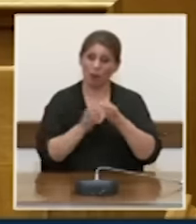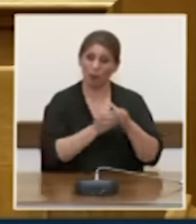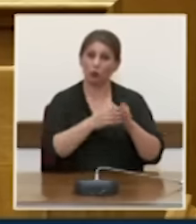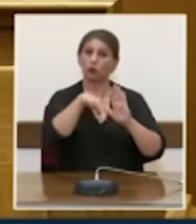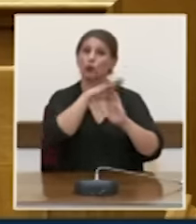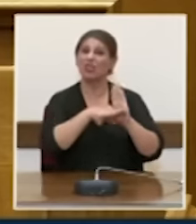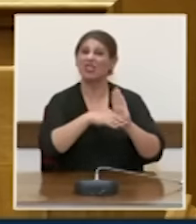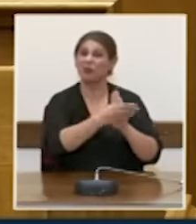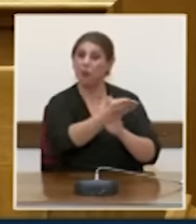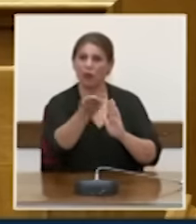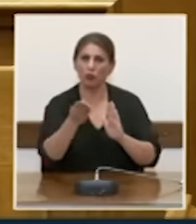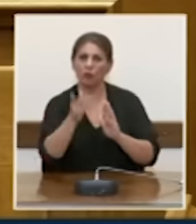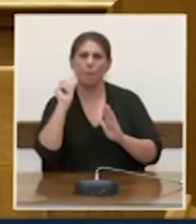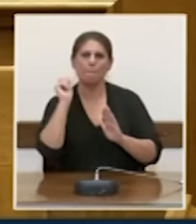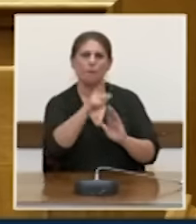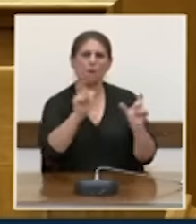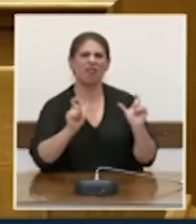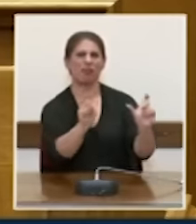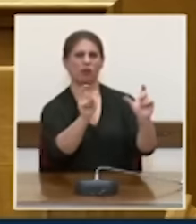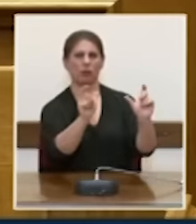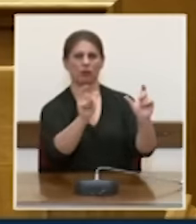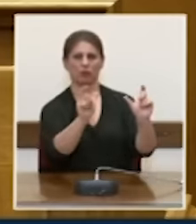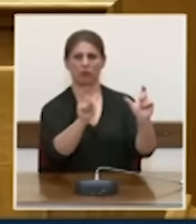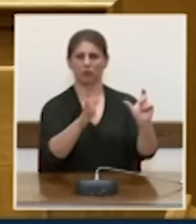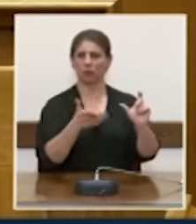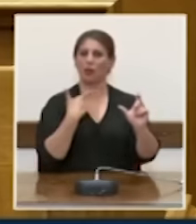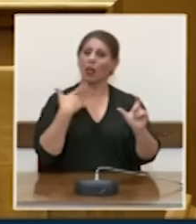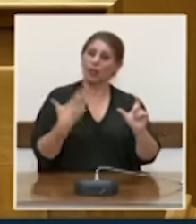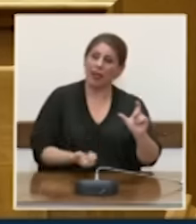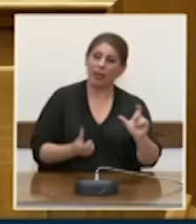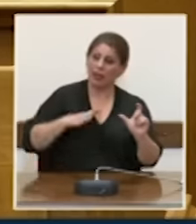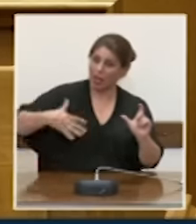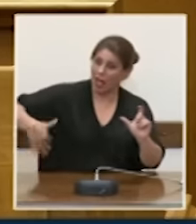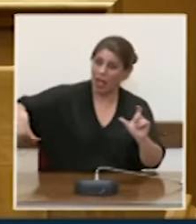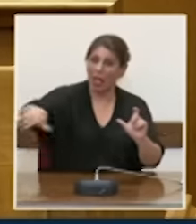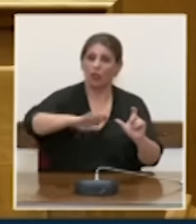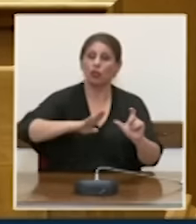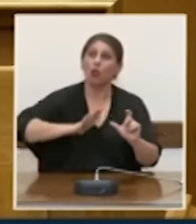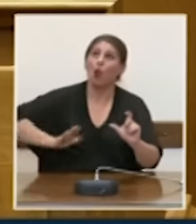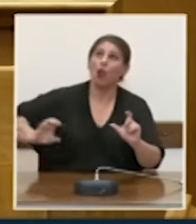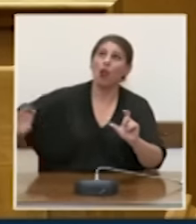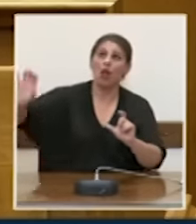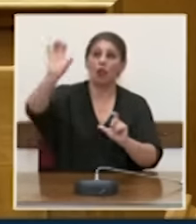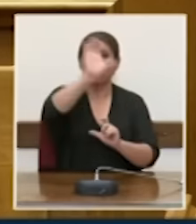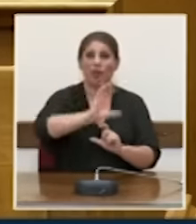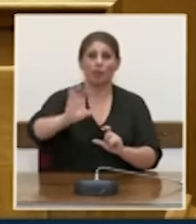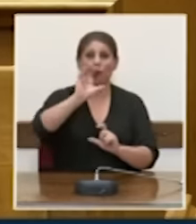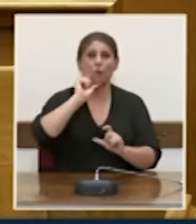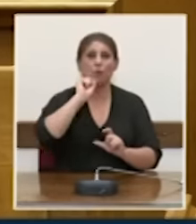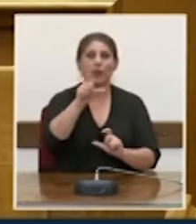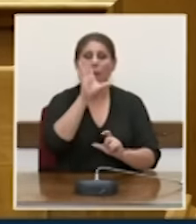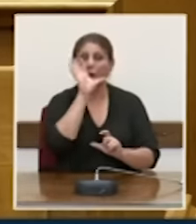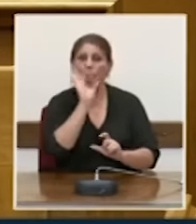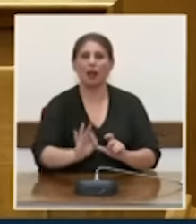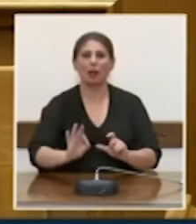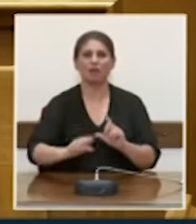τους, μήνυμα αντίστασης. Για να πάρει ο ελληνικός λαός και όλοι οι λαοί της Ευρώπης μήνυμα πραγματικής